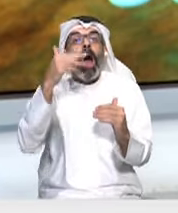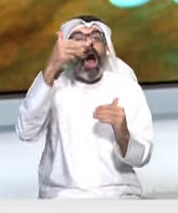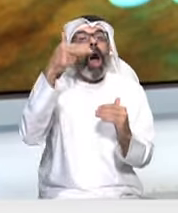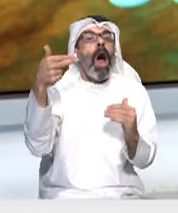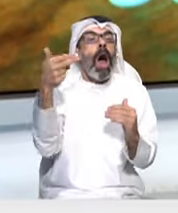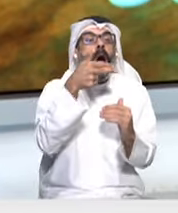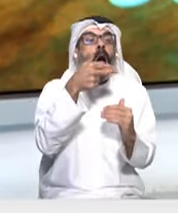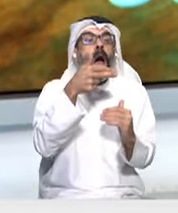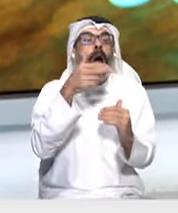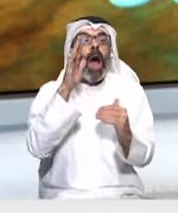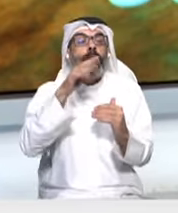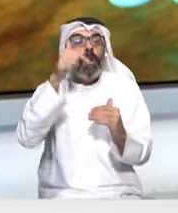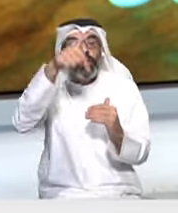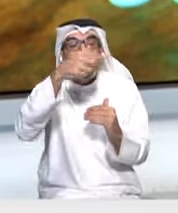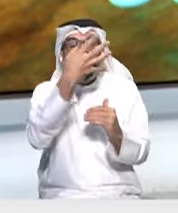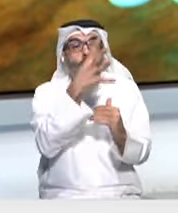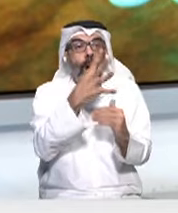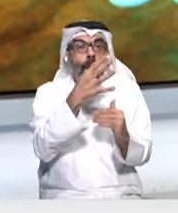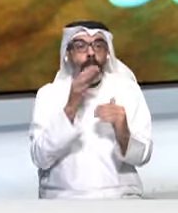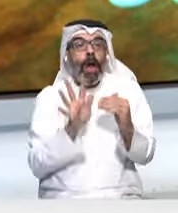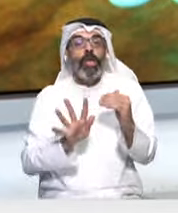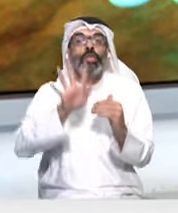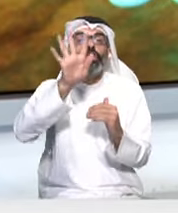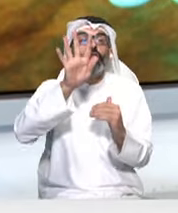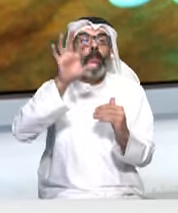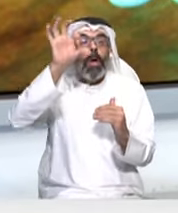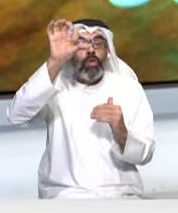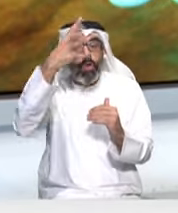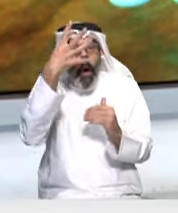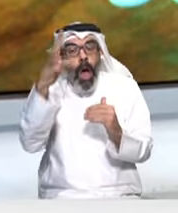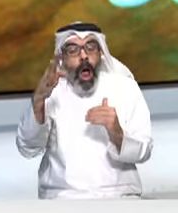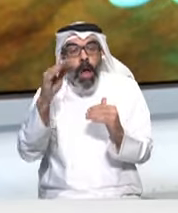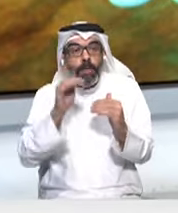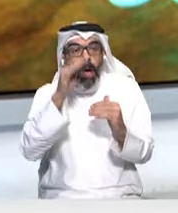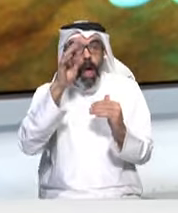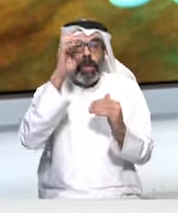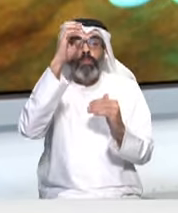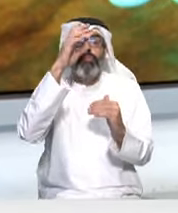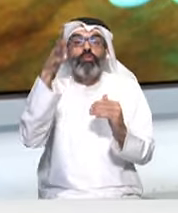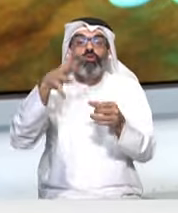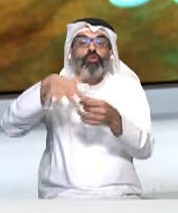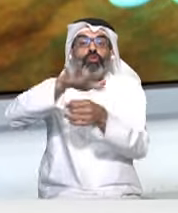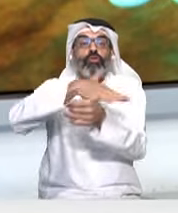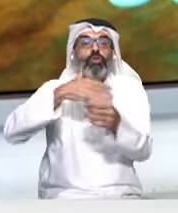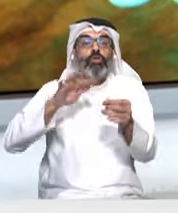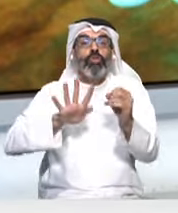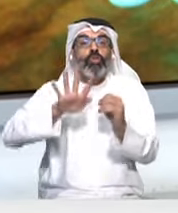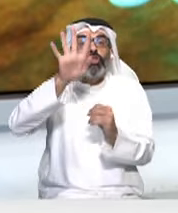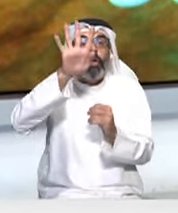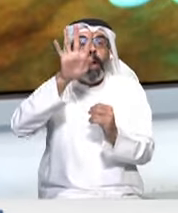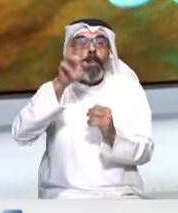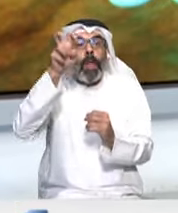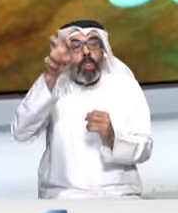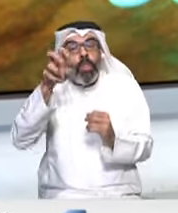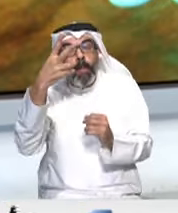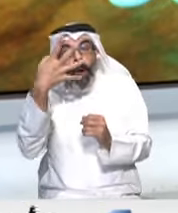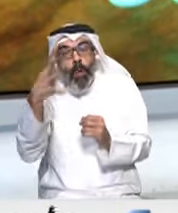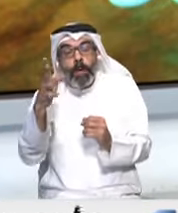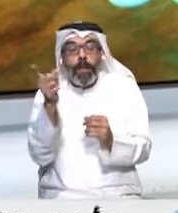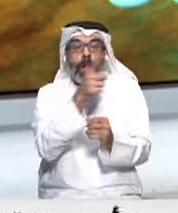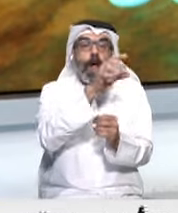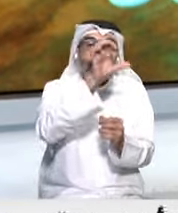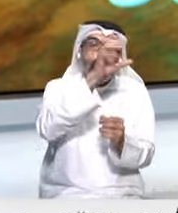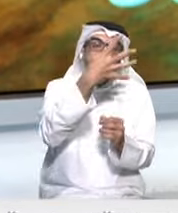درجة مئوية، شمال البلاد في مزارع العبدلي 49 درجة مئوية، الجزر الشمالية من 44 إلى 48 درجة مئوية،